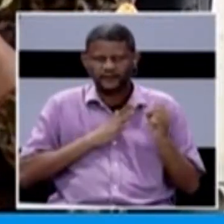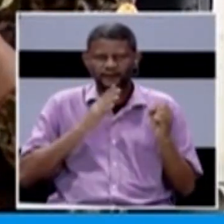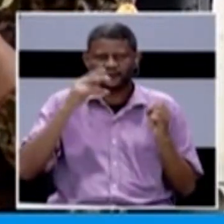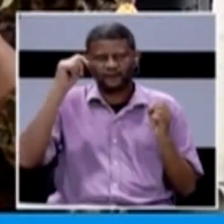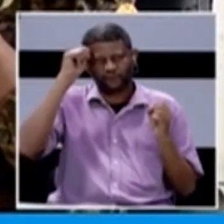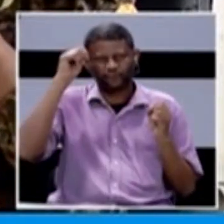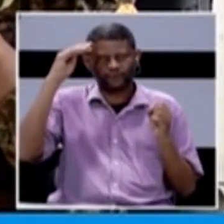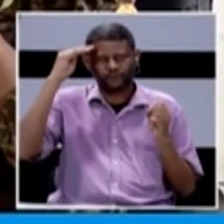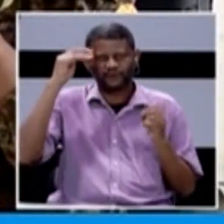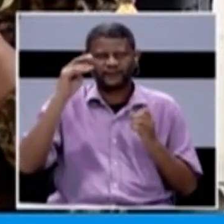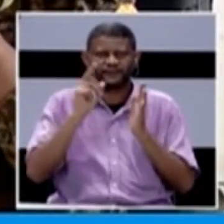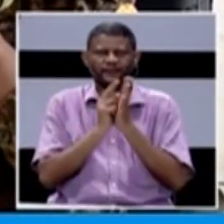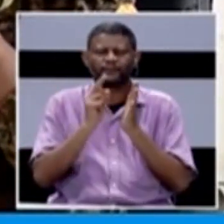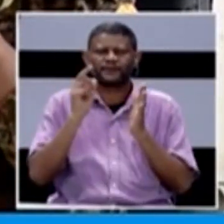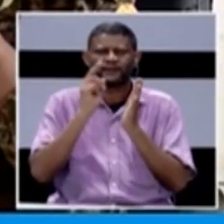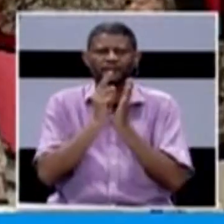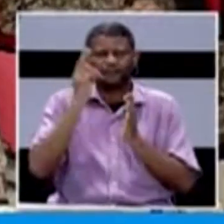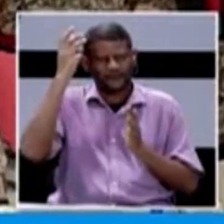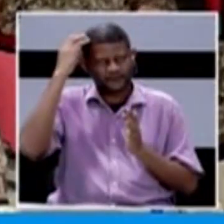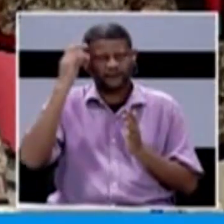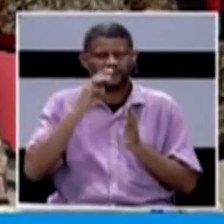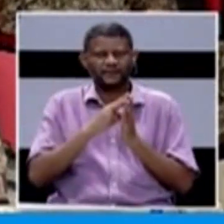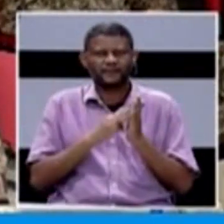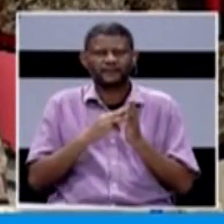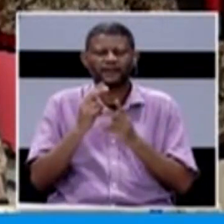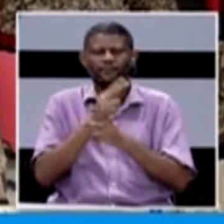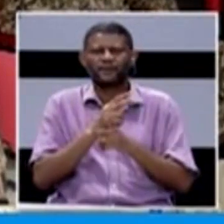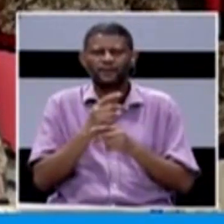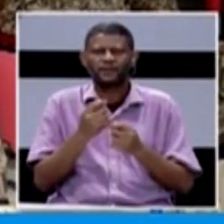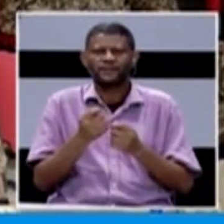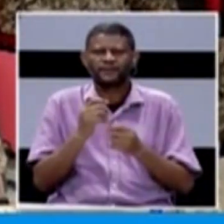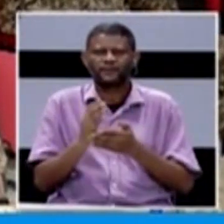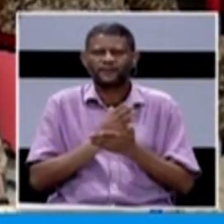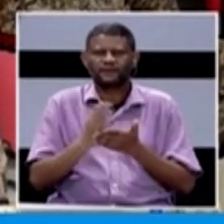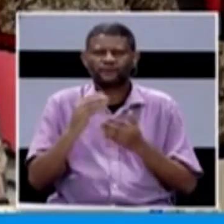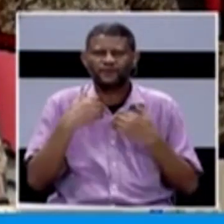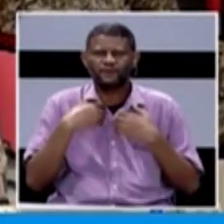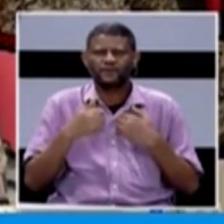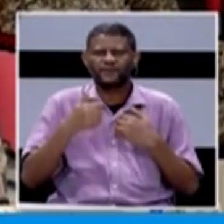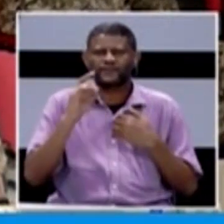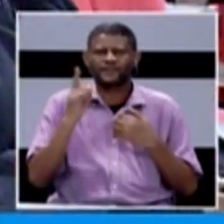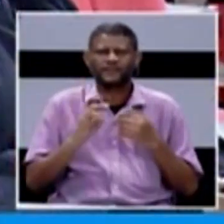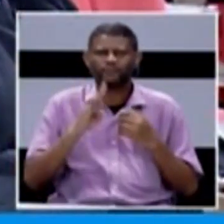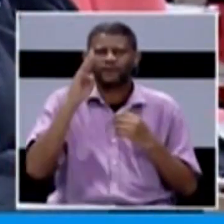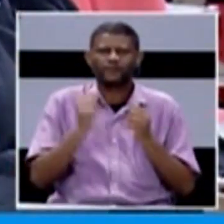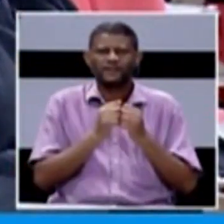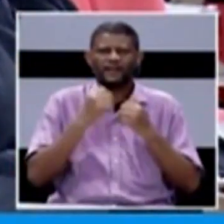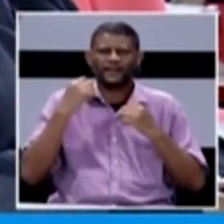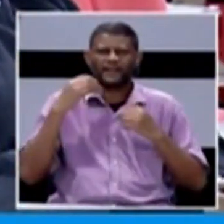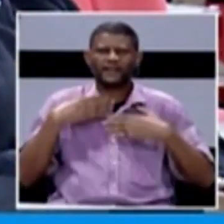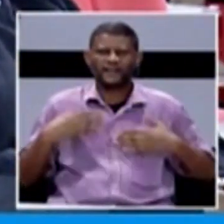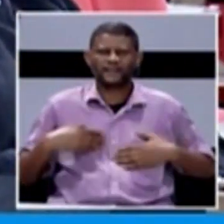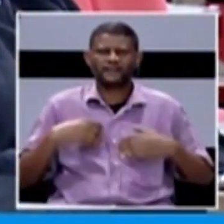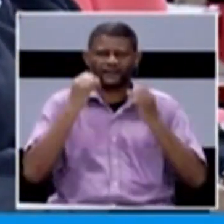ሕገ መንግስትን ሕገ መንግስታዊ ስርዓትን ኣብ ምሕላው ይነጥፉ ዘለዉ ኣባላት ሰራዊት ምክልኻል እዚ ሰሜን ምስ ኣካላት ጸጥታ ትግራይ ተዋዲዶም